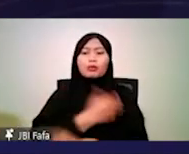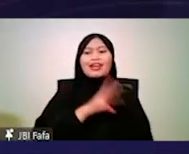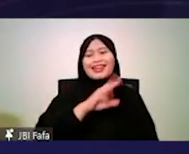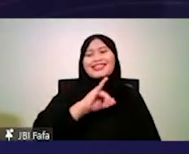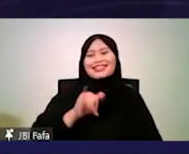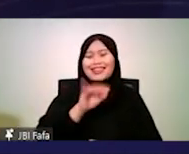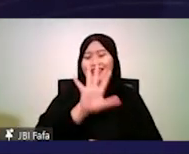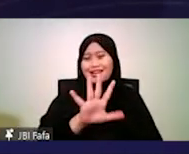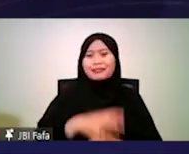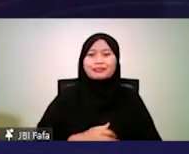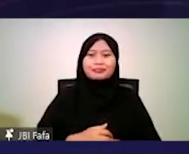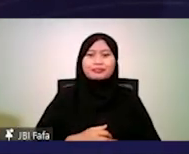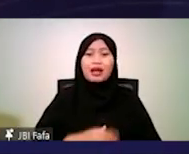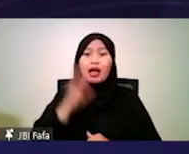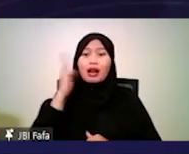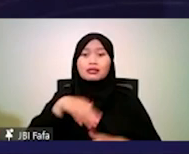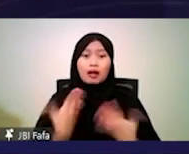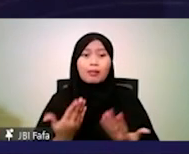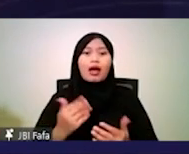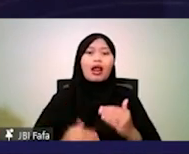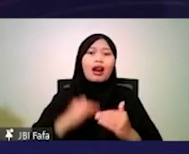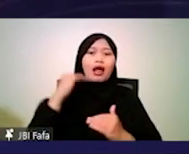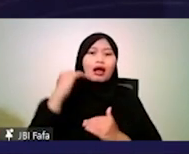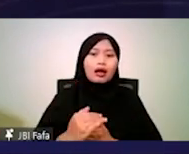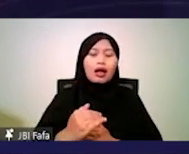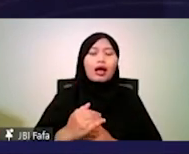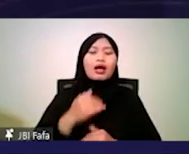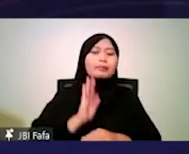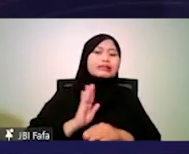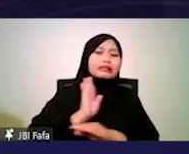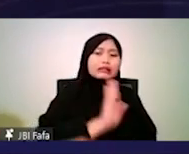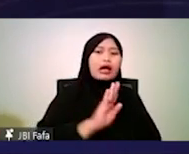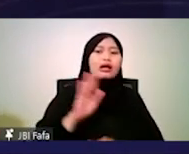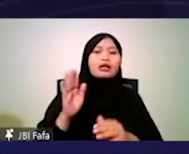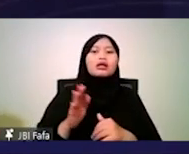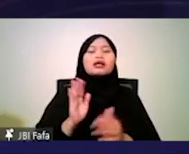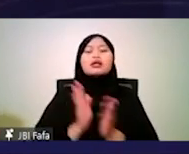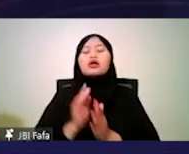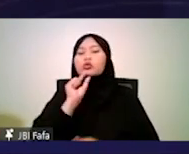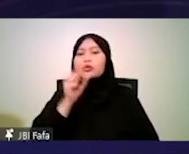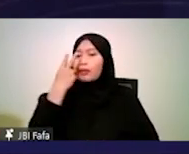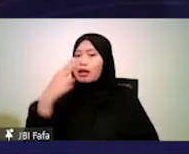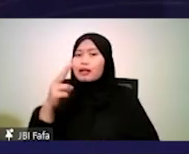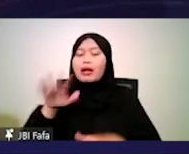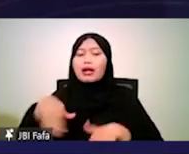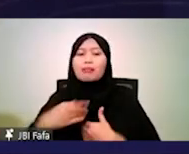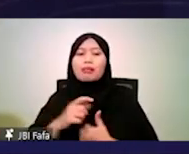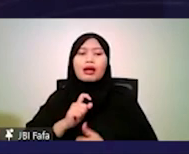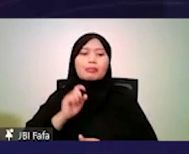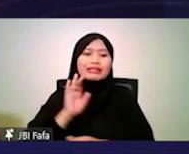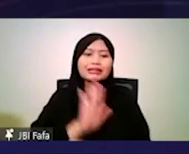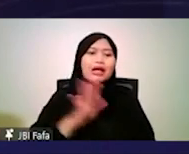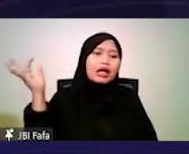sana sebagai langkah pre-emtif dan Power looking untuk memitigasi risiko